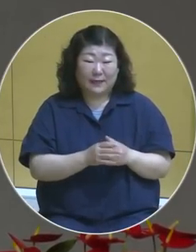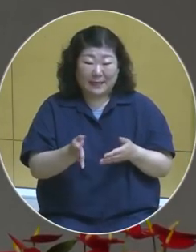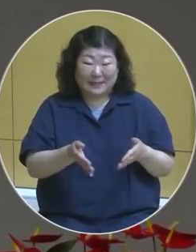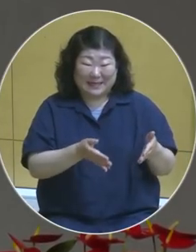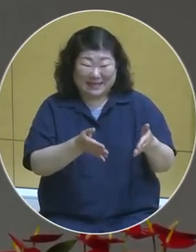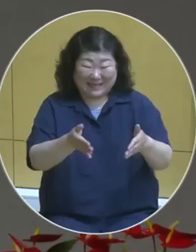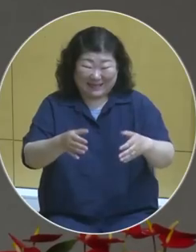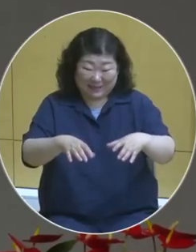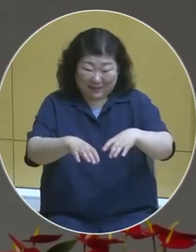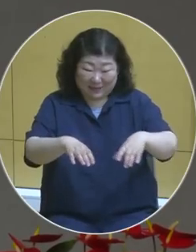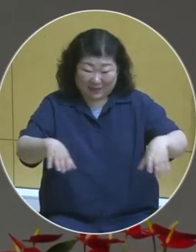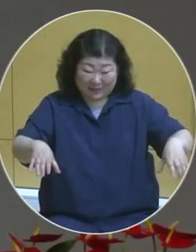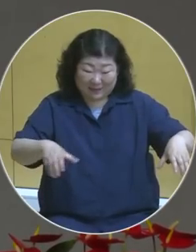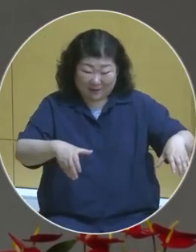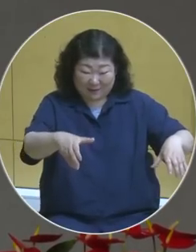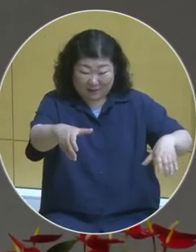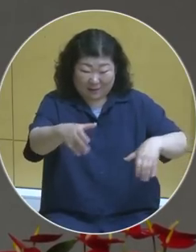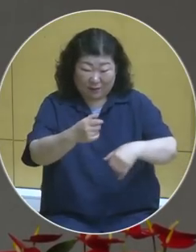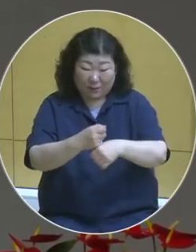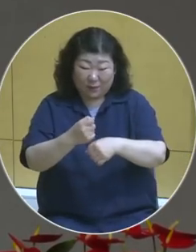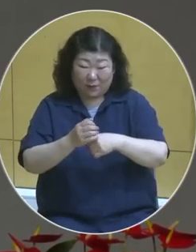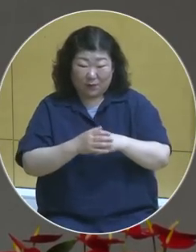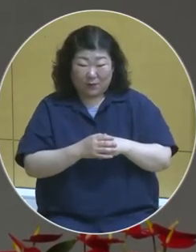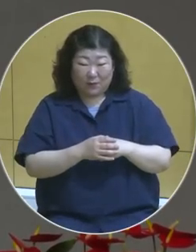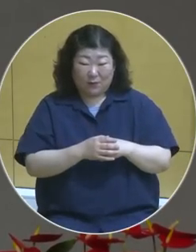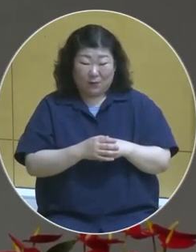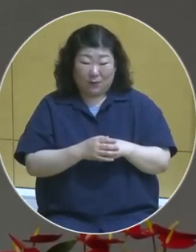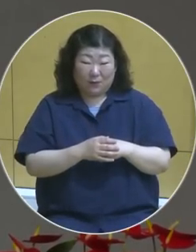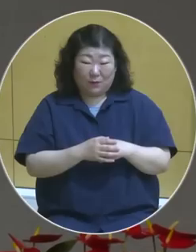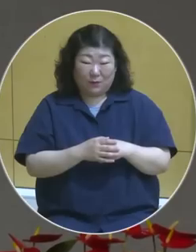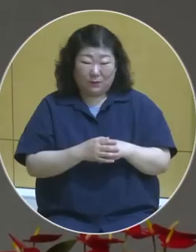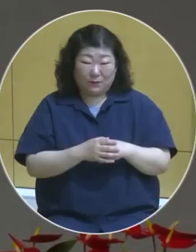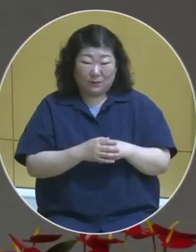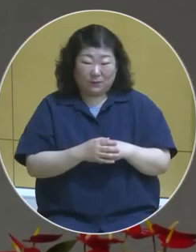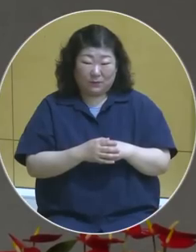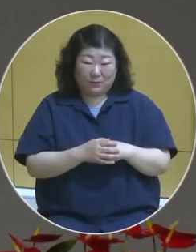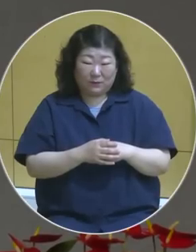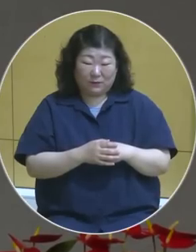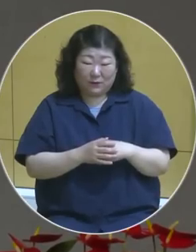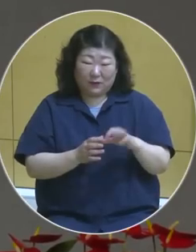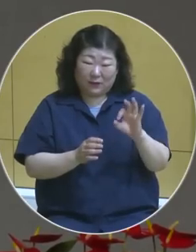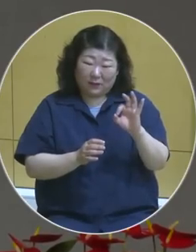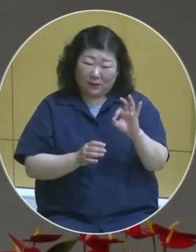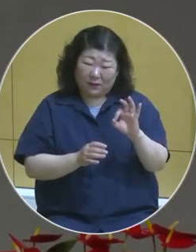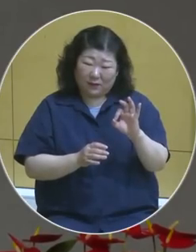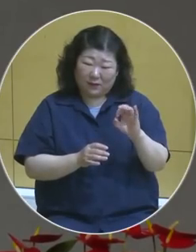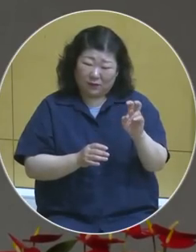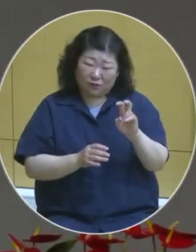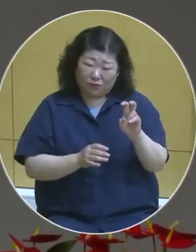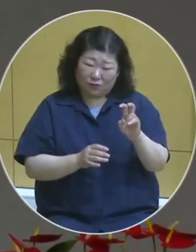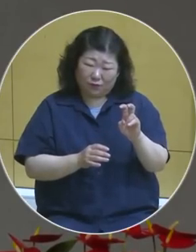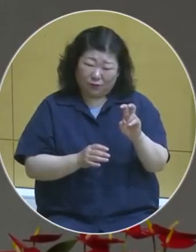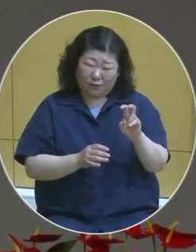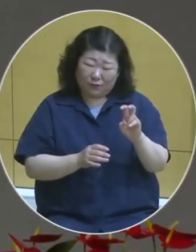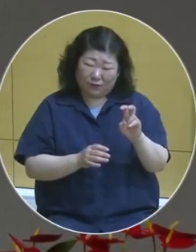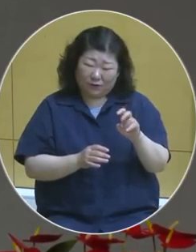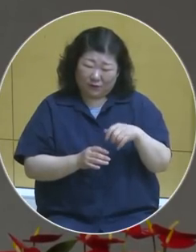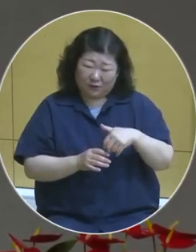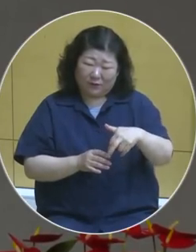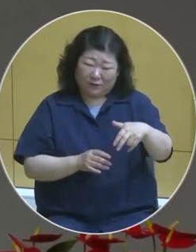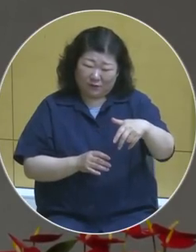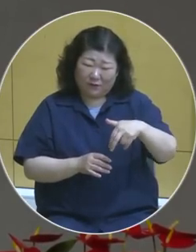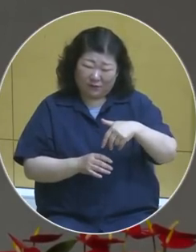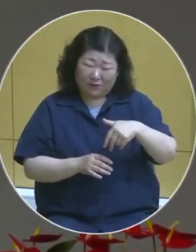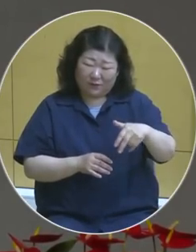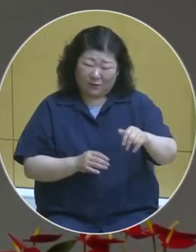길도 만들게 하면서 건너편에 가서, 여러분 그냥 예사로 보겠지만 저 같은 경우는 한 10번 20번 이상 갔을 거예요. 밤중에 낮에 사람